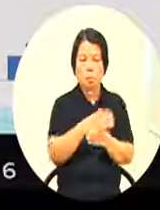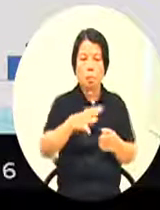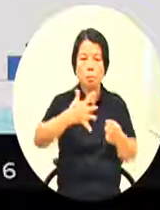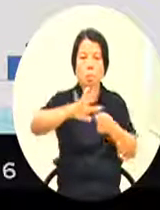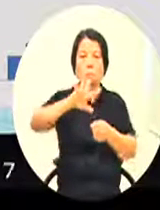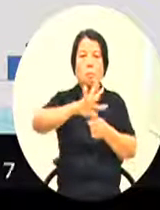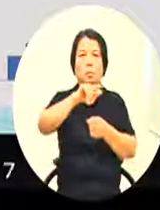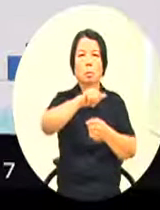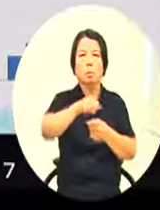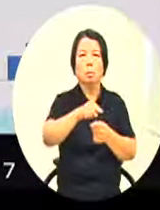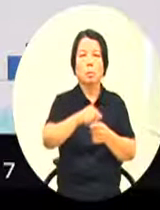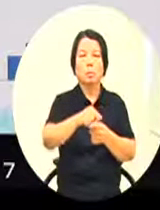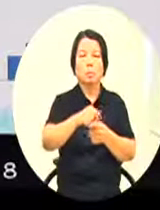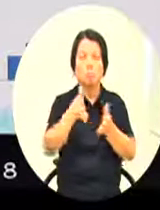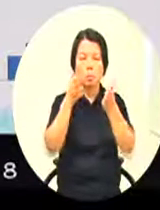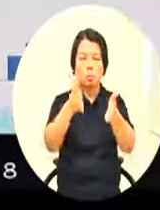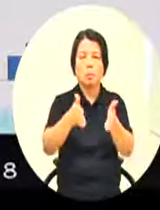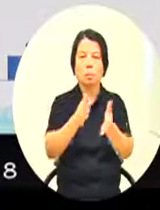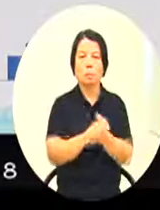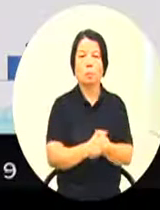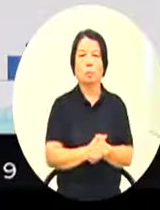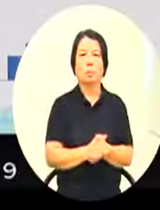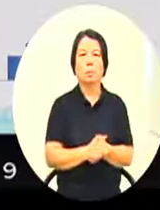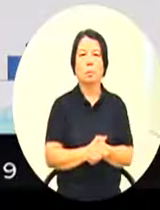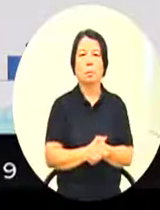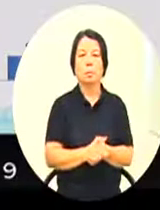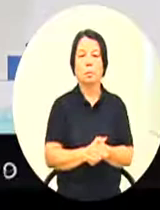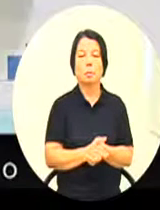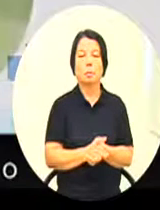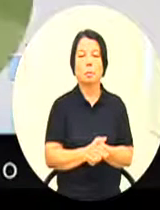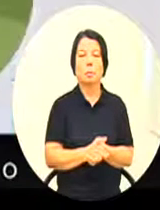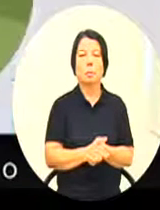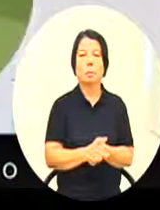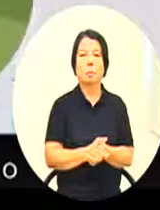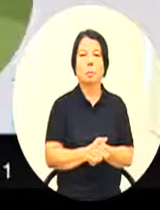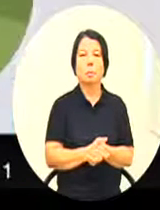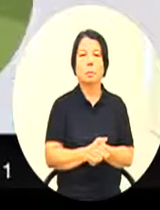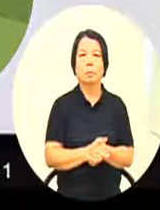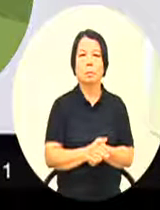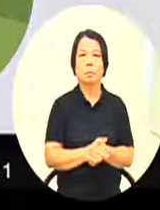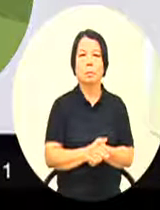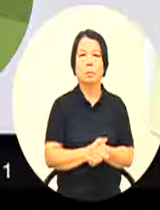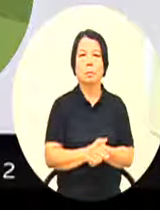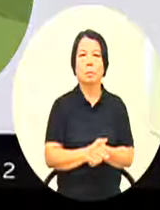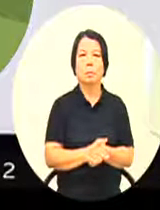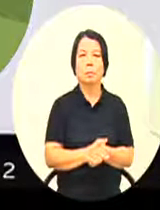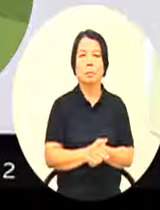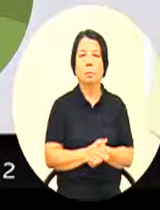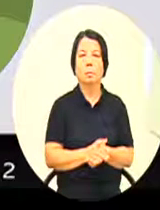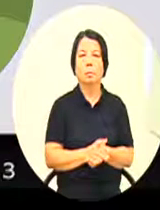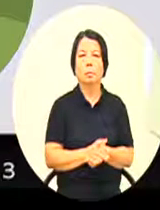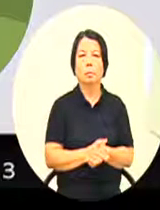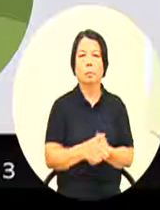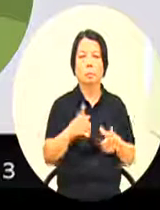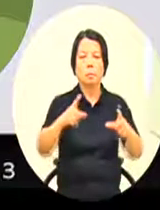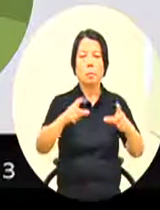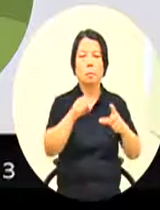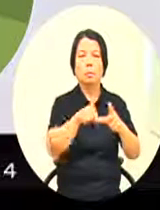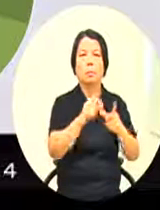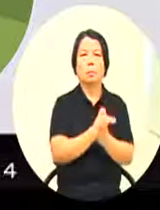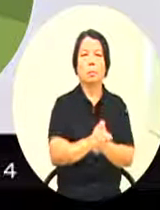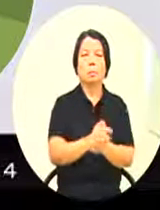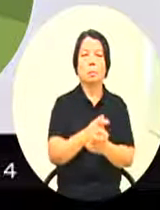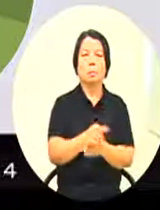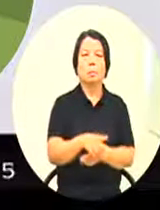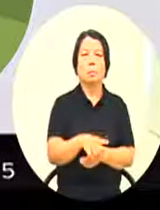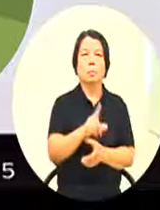部分，来那个比例，我们看一下它这个比例哈，因为对，来这个比例使用 LED 灯